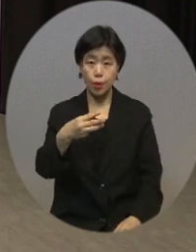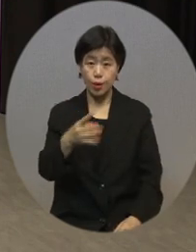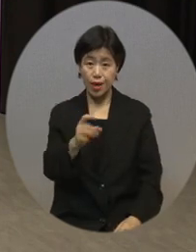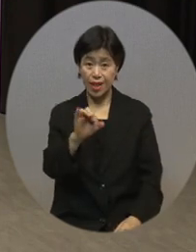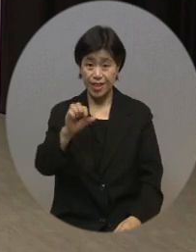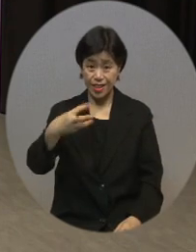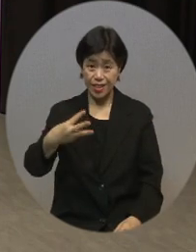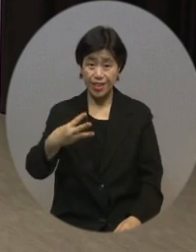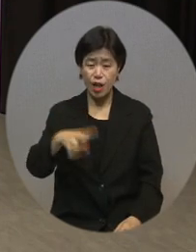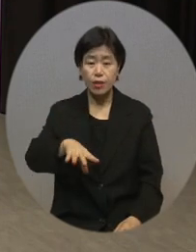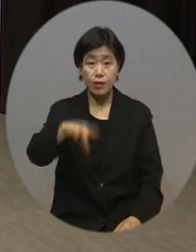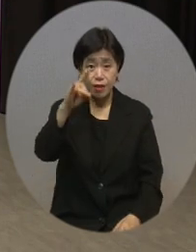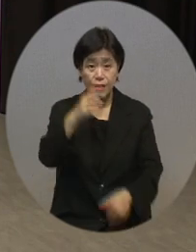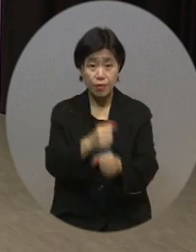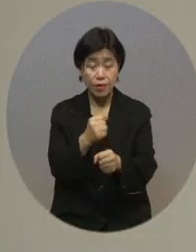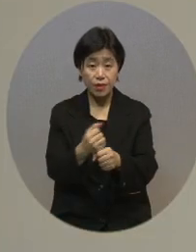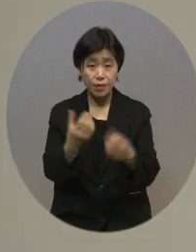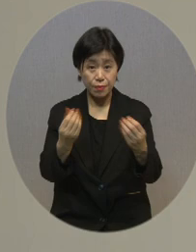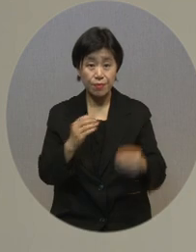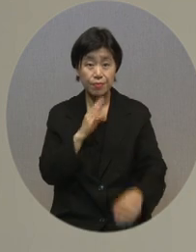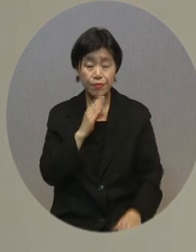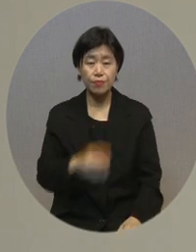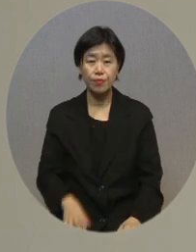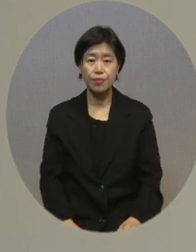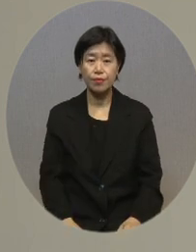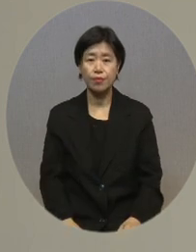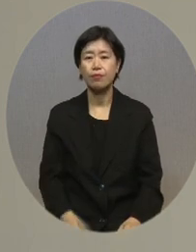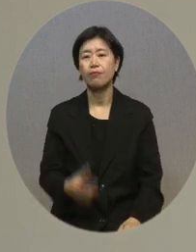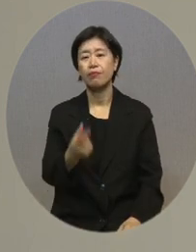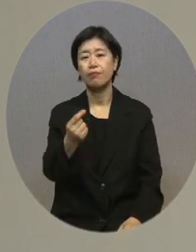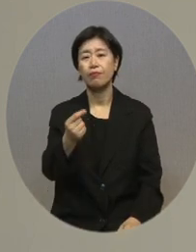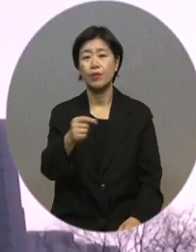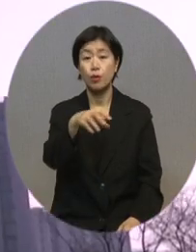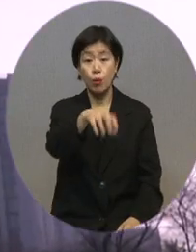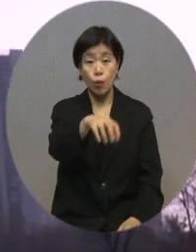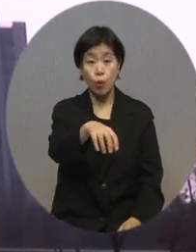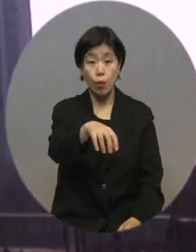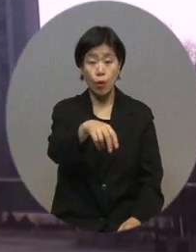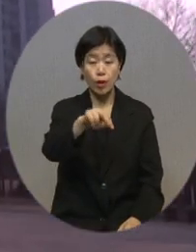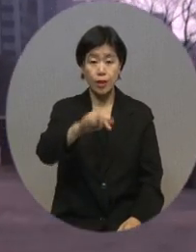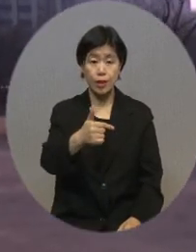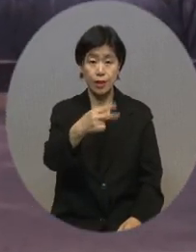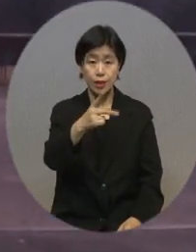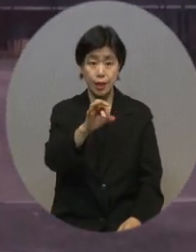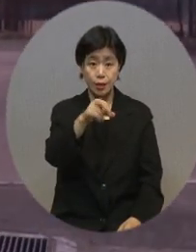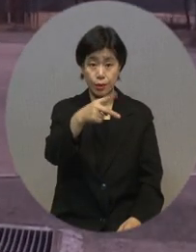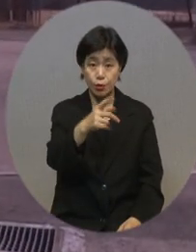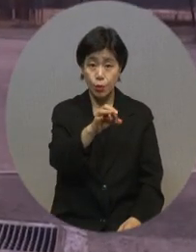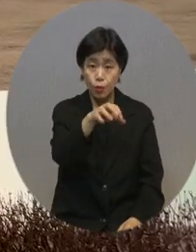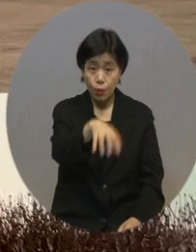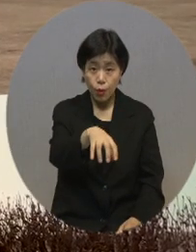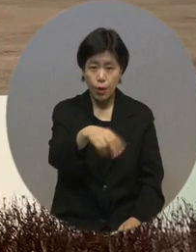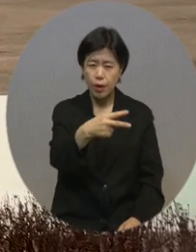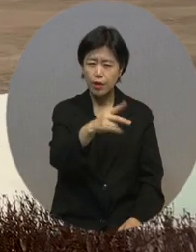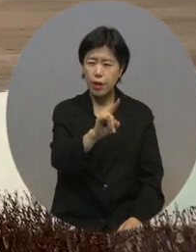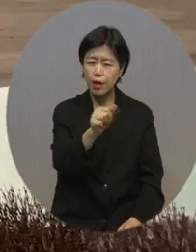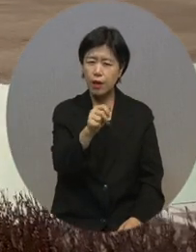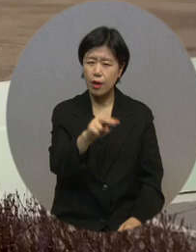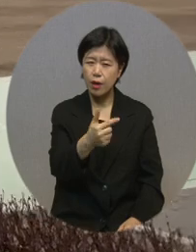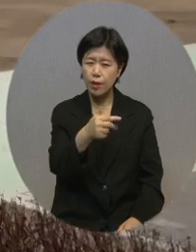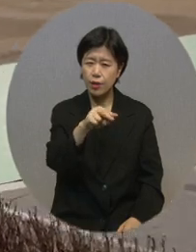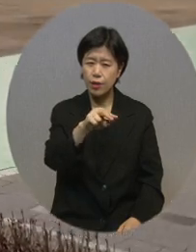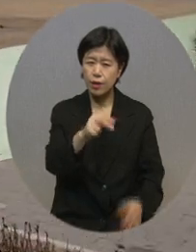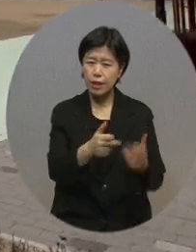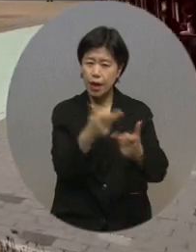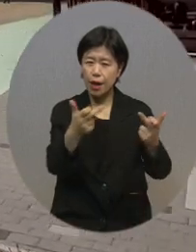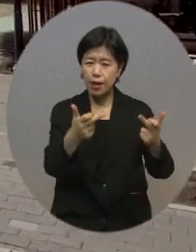예, 그렇게 됩니다. 예, 거기에 대연산 배수지 공원이라고 네. 주민들이 아주 사랑하고 좋아하는 그런